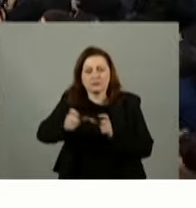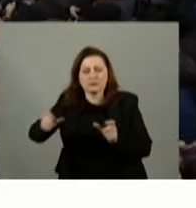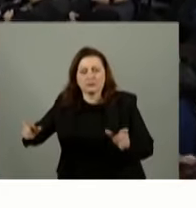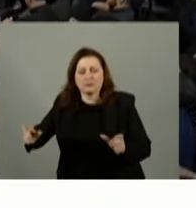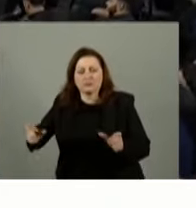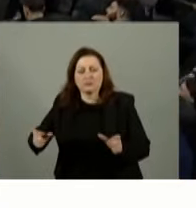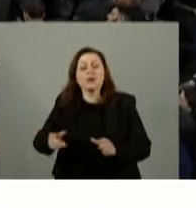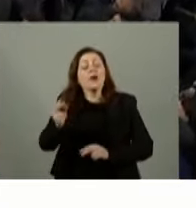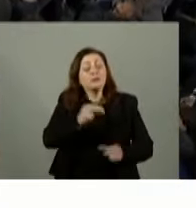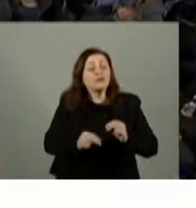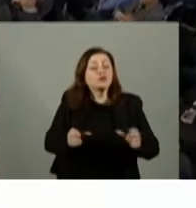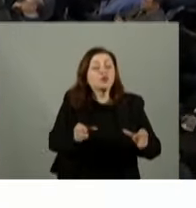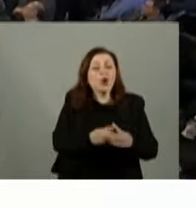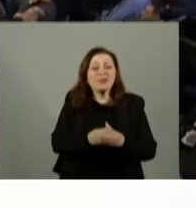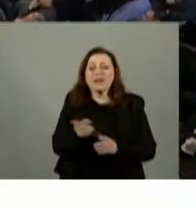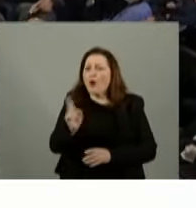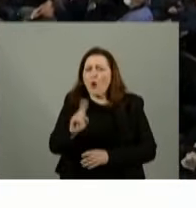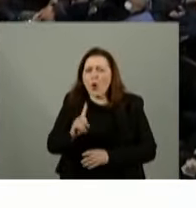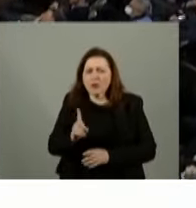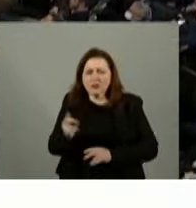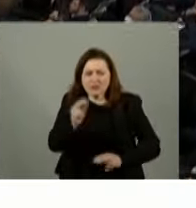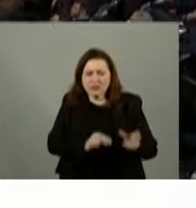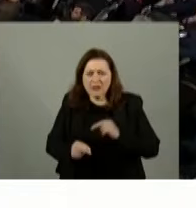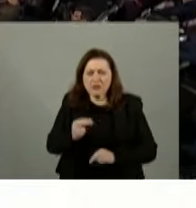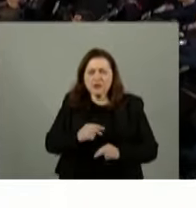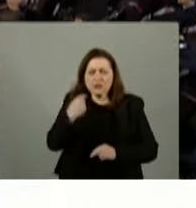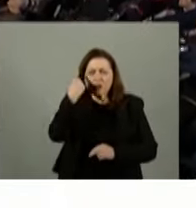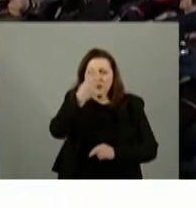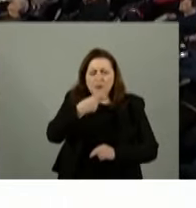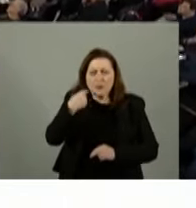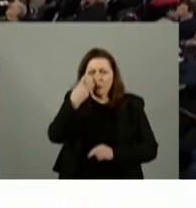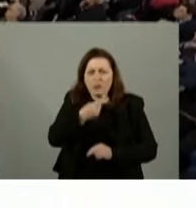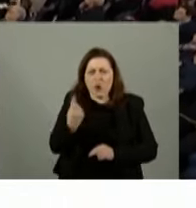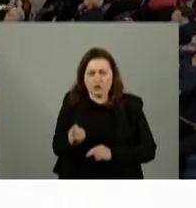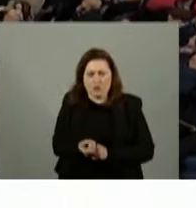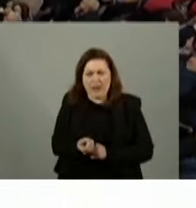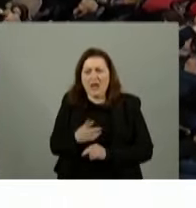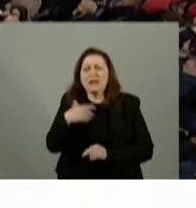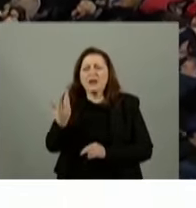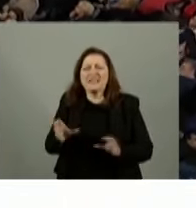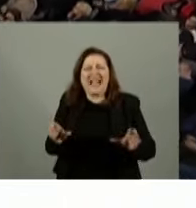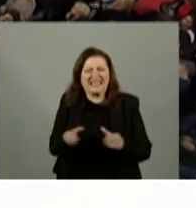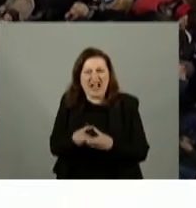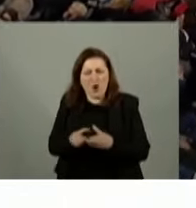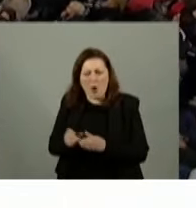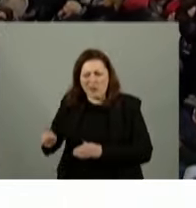αυτό στην πράξη, κατά πόσο του βγαίνει, δεν του βγαίνει. Mm-hmm. Εγώ νομίζω ότι χτες θα πρέπει να ξαφνιάστηκε από αυτό που